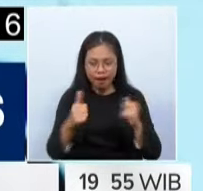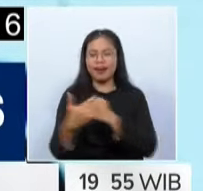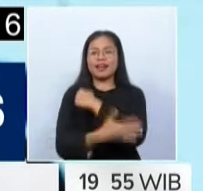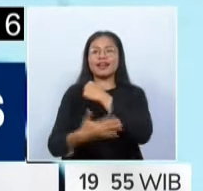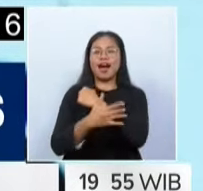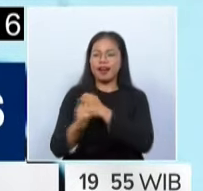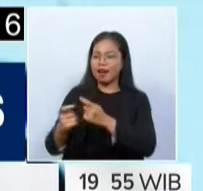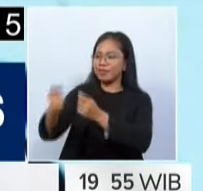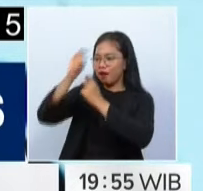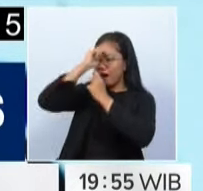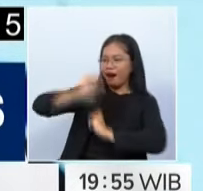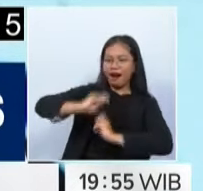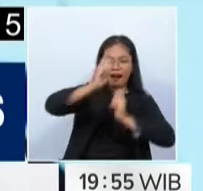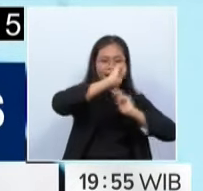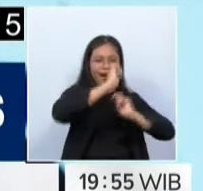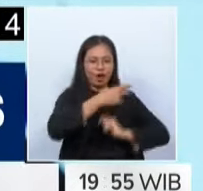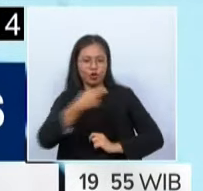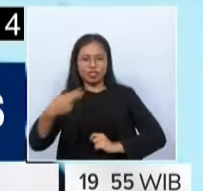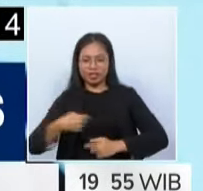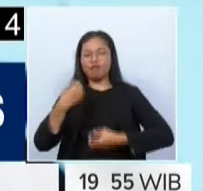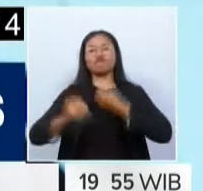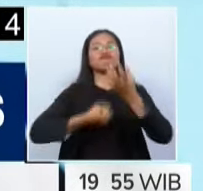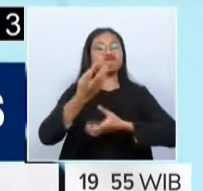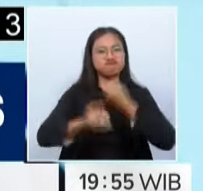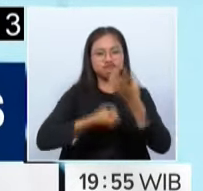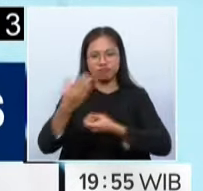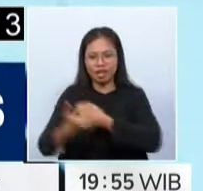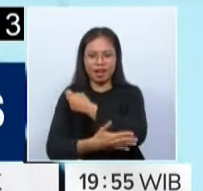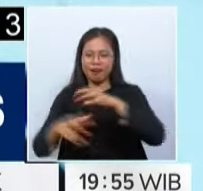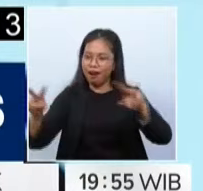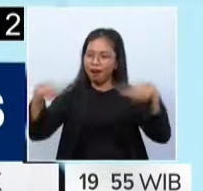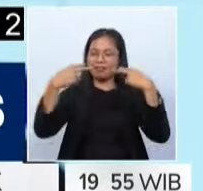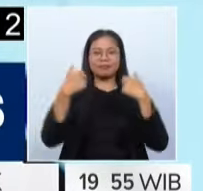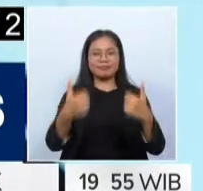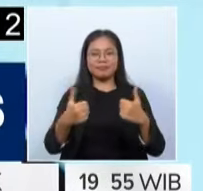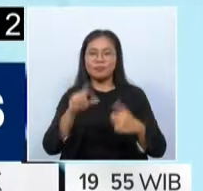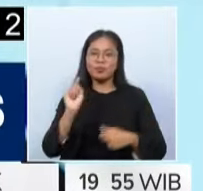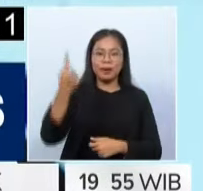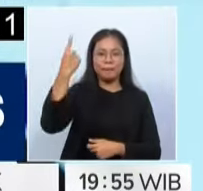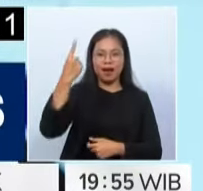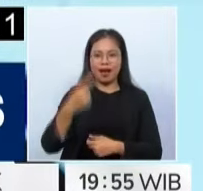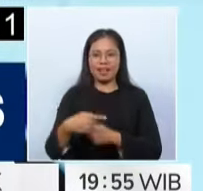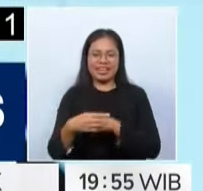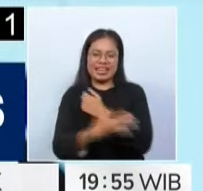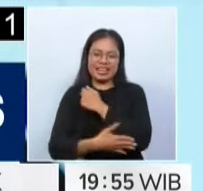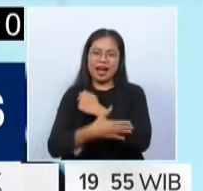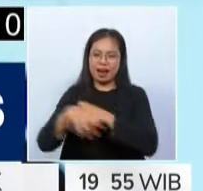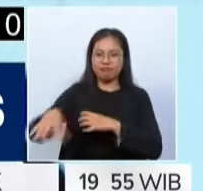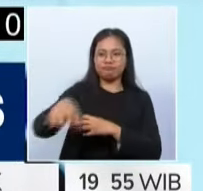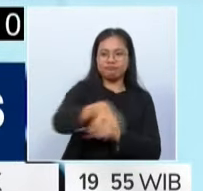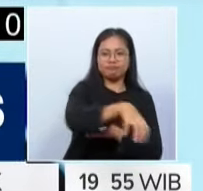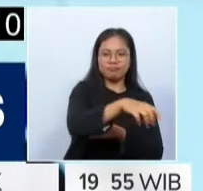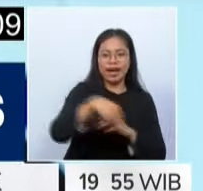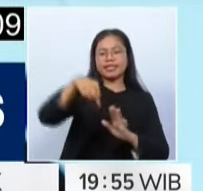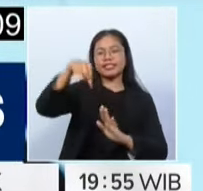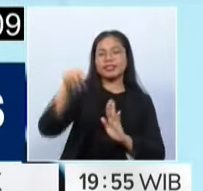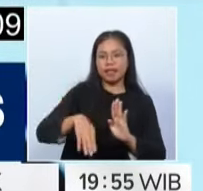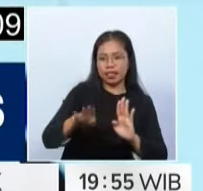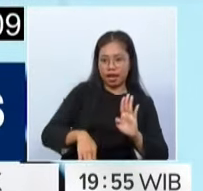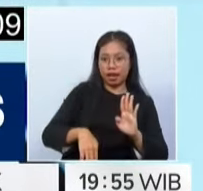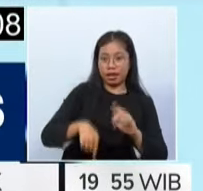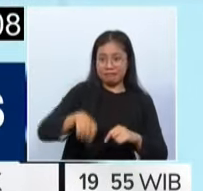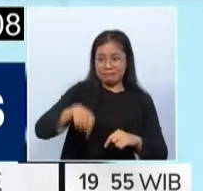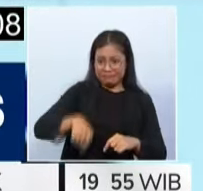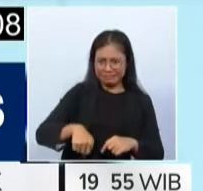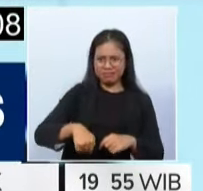didengar oleh semua negara terutama negara-negara Selatan Kita sekarang pun sudah jadi panutan bagi